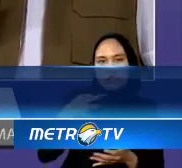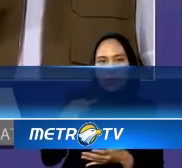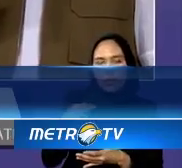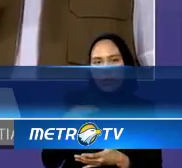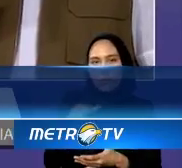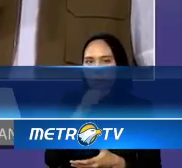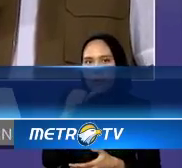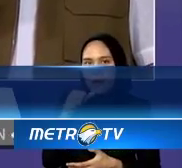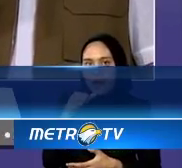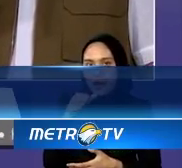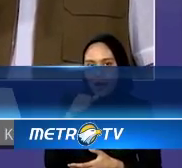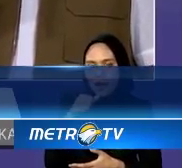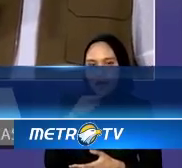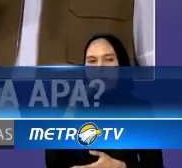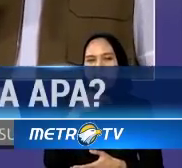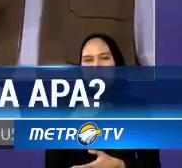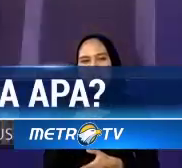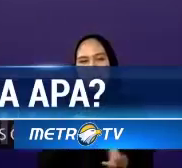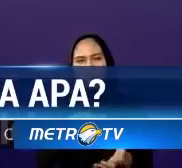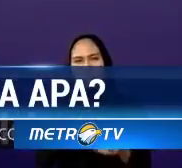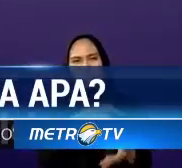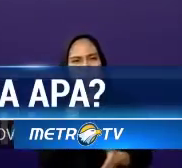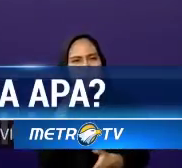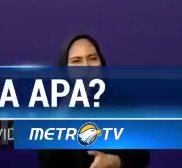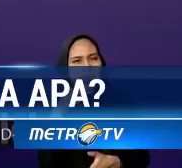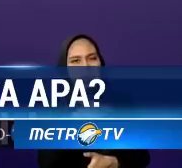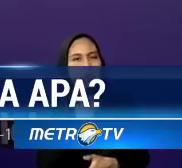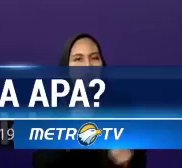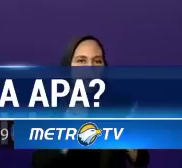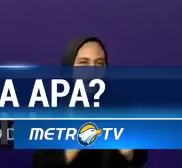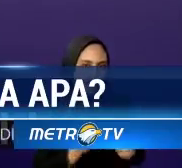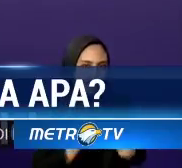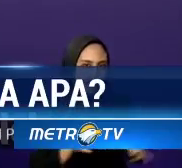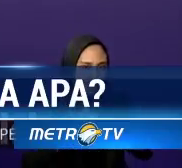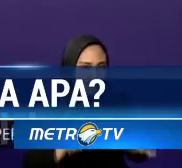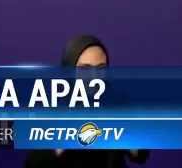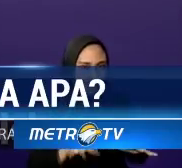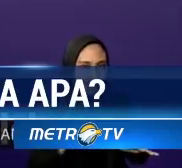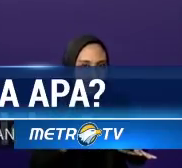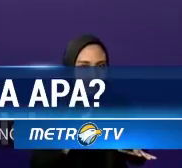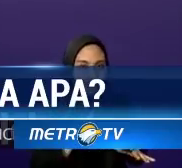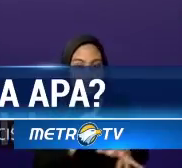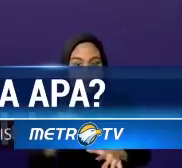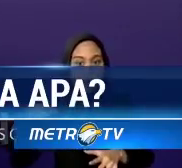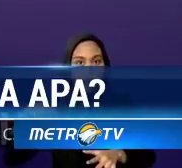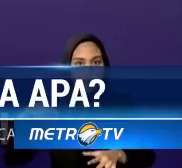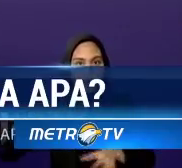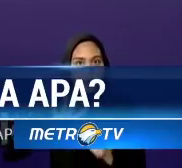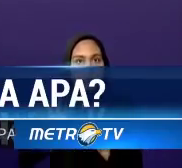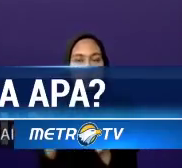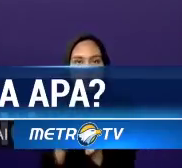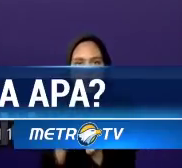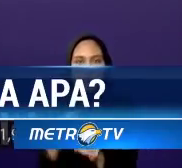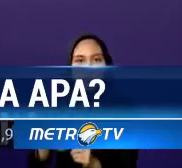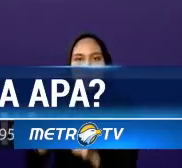merah atau ini perlu menjadi perhatian bahwa zona risiko merah ini jumlahnya bertambah di minggu ini menjadi 27